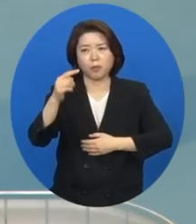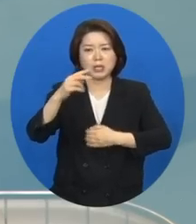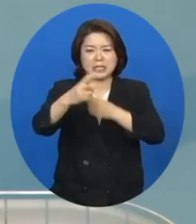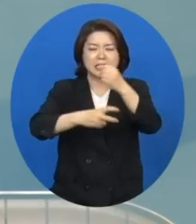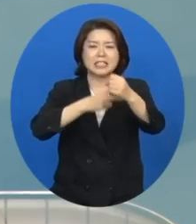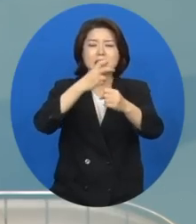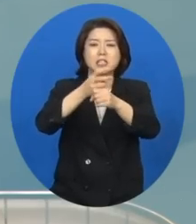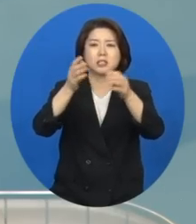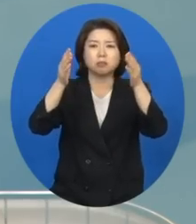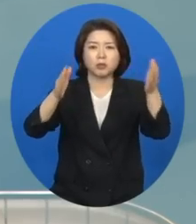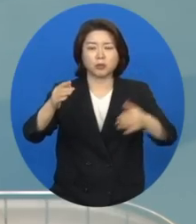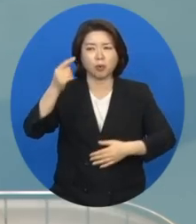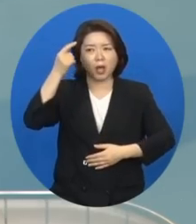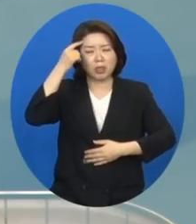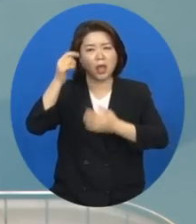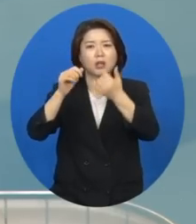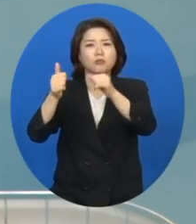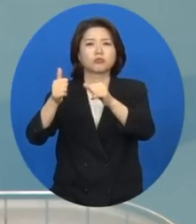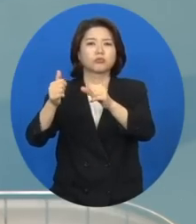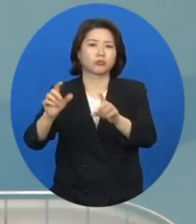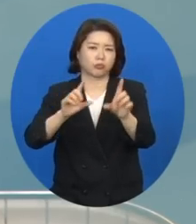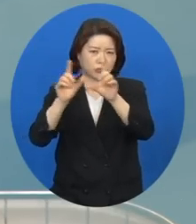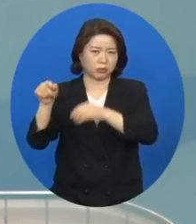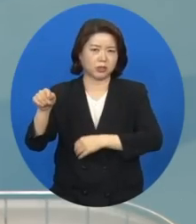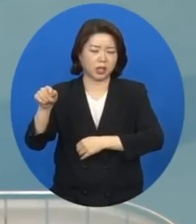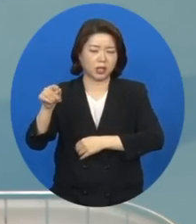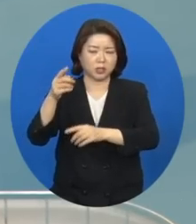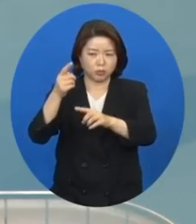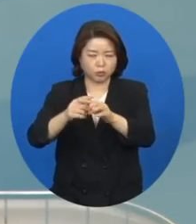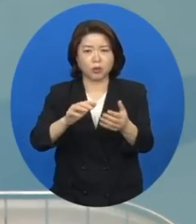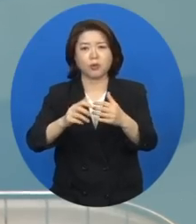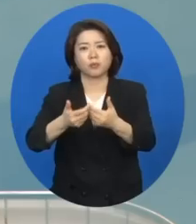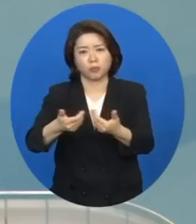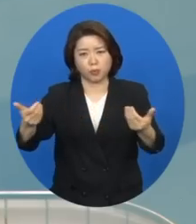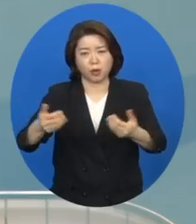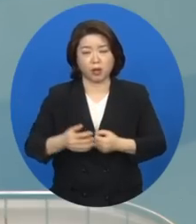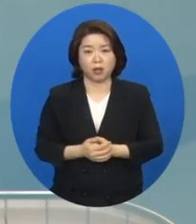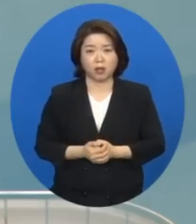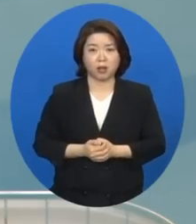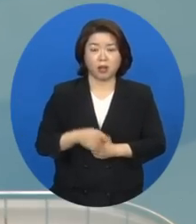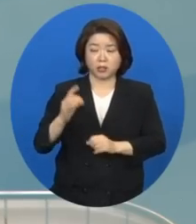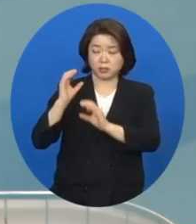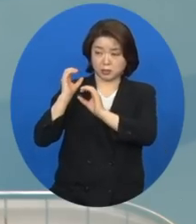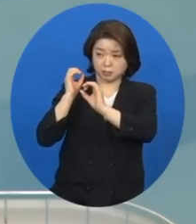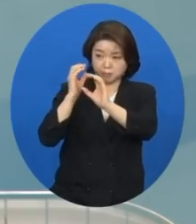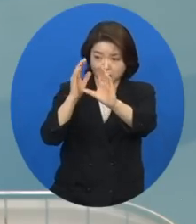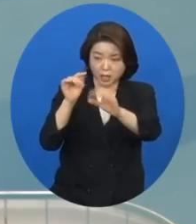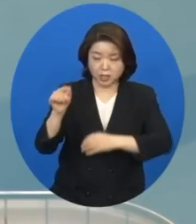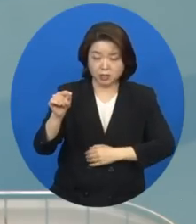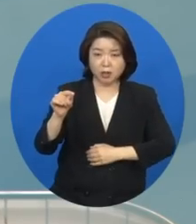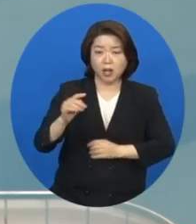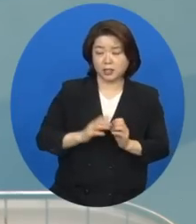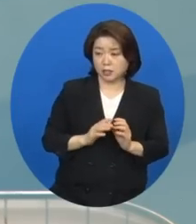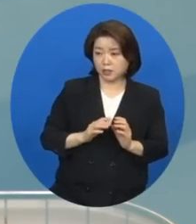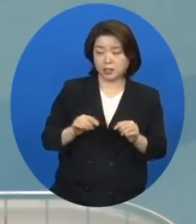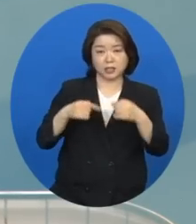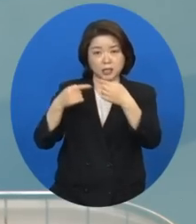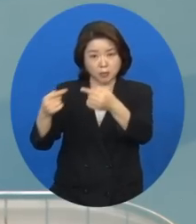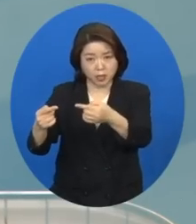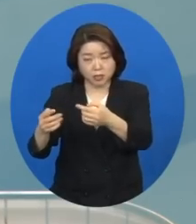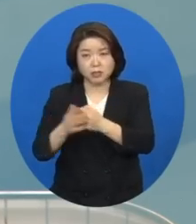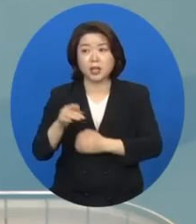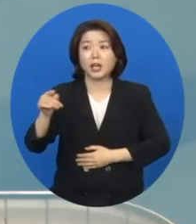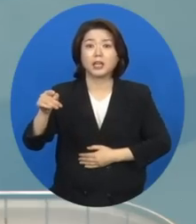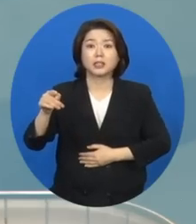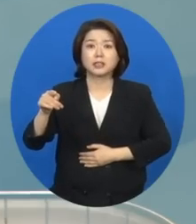보내시고 돌아가셨거든요. 근데 그 발인 예배에 제가 참석했는데 그 발인 예배를 집례하셨던 목사님도